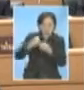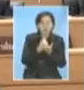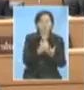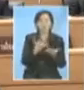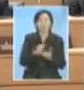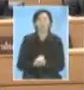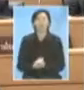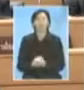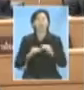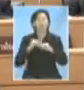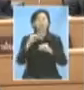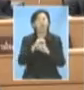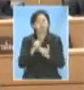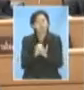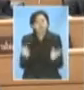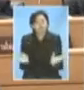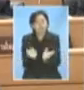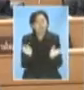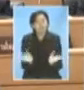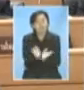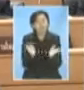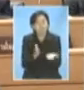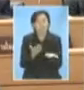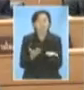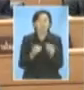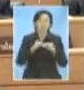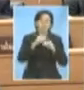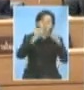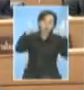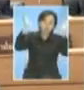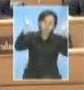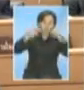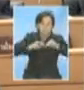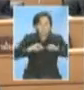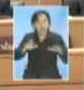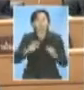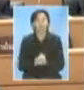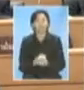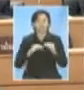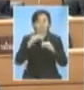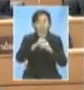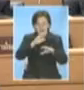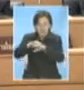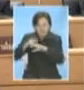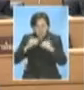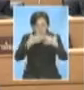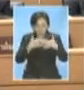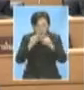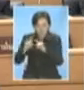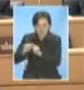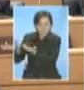มีแต่โครงการที่จะเอาไปสนับสนุนโครงการทำประชาสัมพันธ์โครงการเรียกนักอุตสาหกรรมทั้งหลายมาสัมม